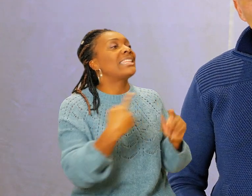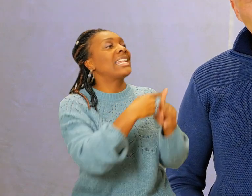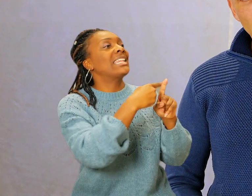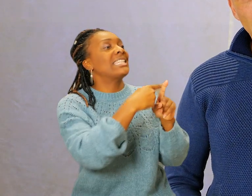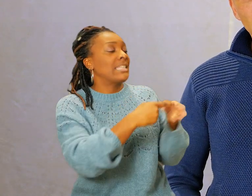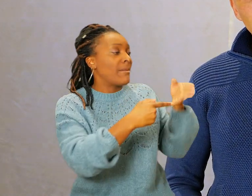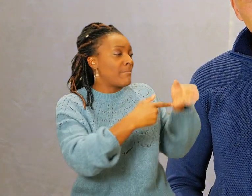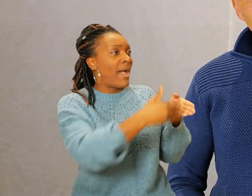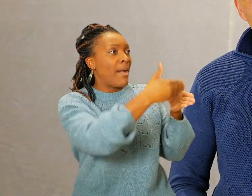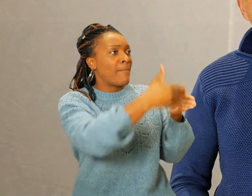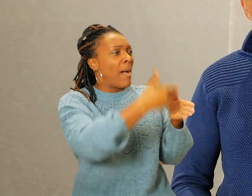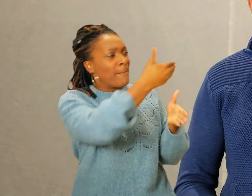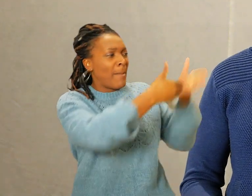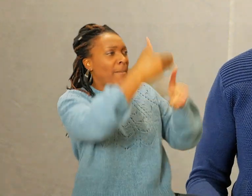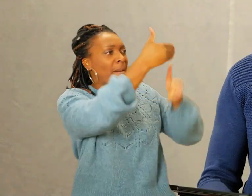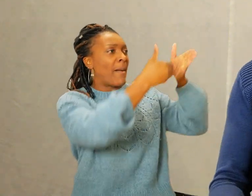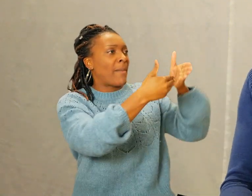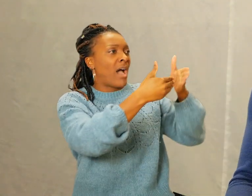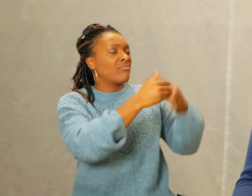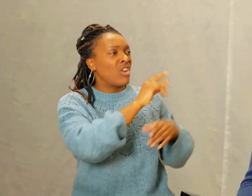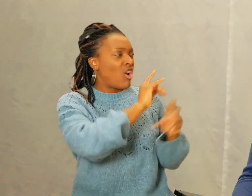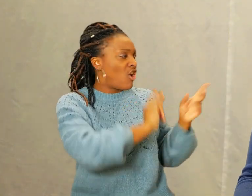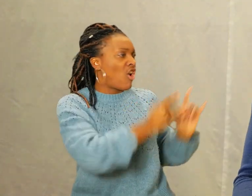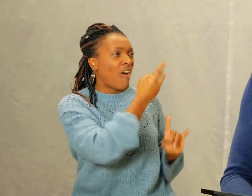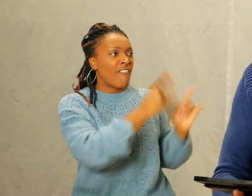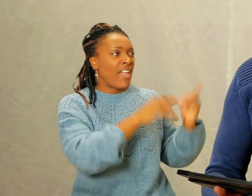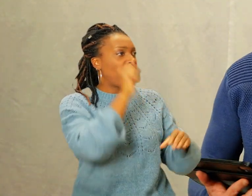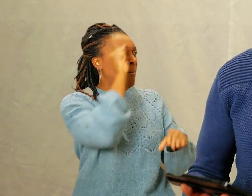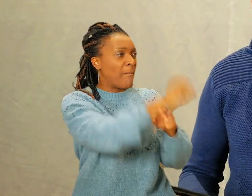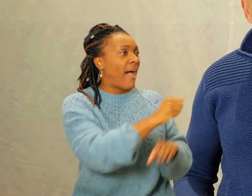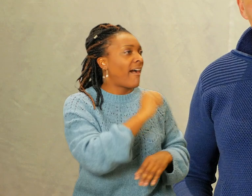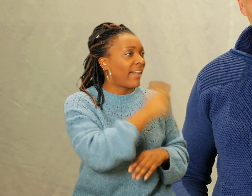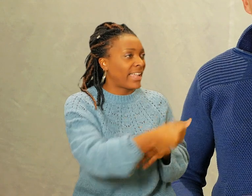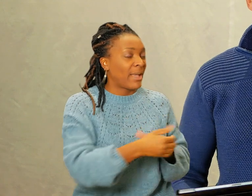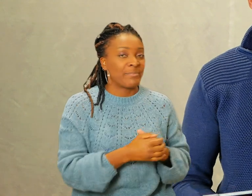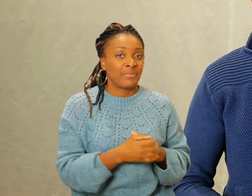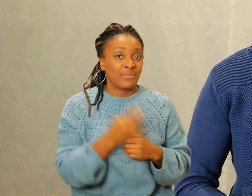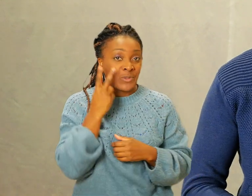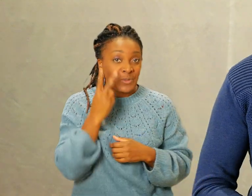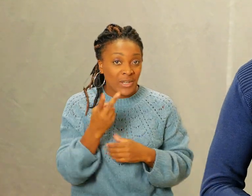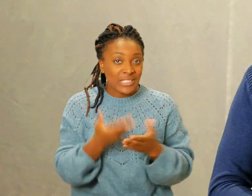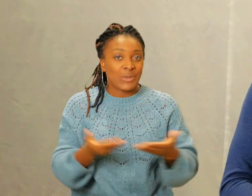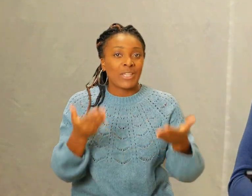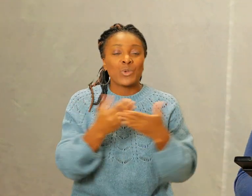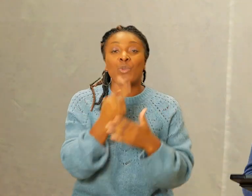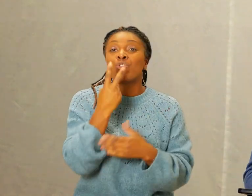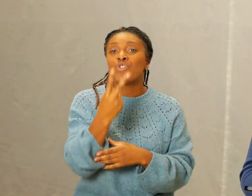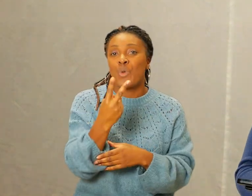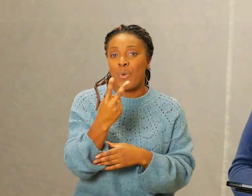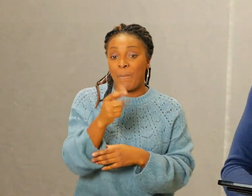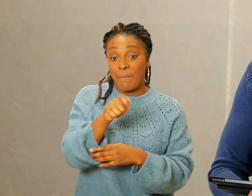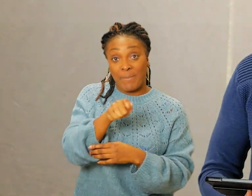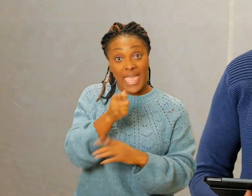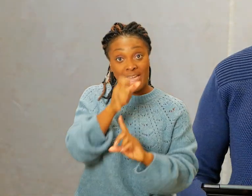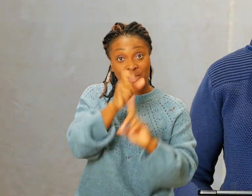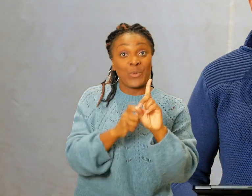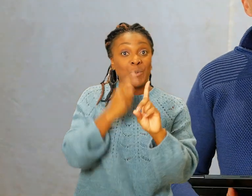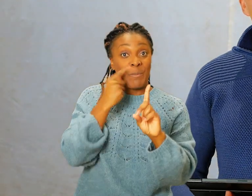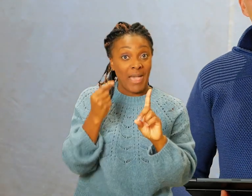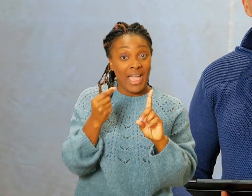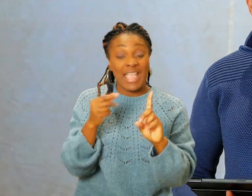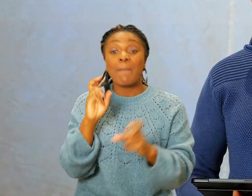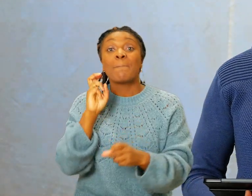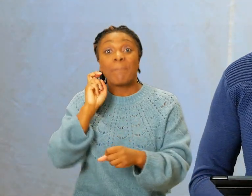contre elle. Amen. » En fait, on voit qu'il y a deux pierres dans ce texte-là. Il y a le Pierre l'homme, et puis